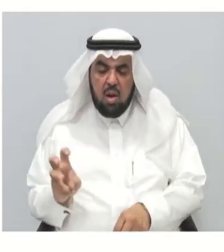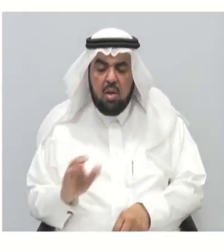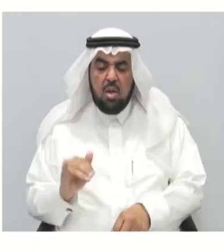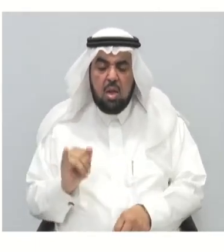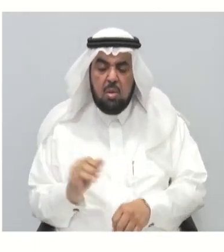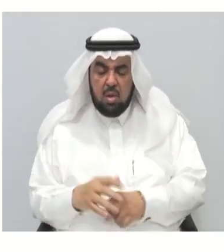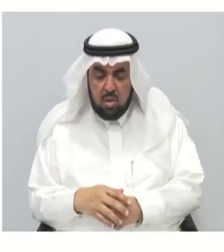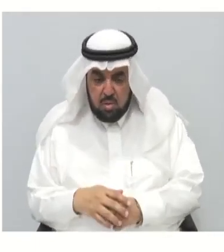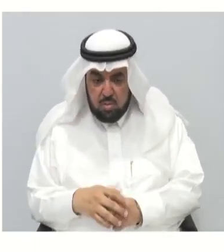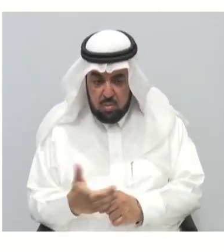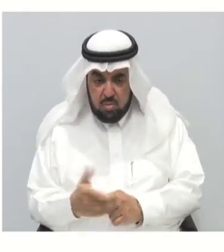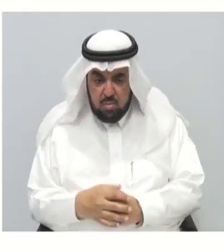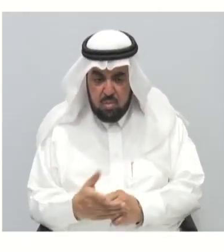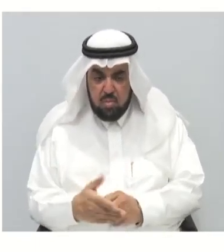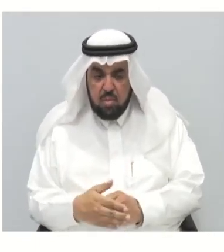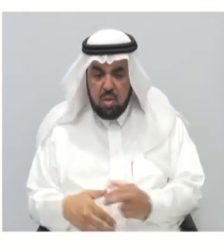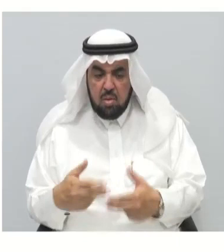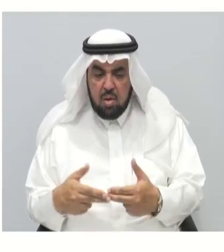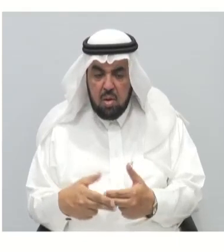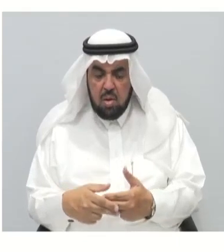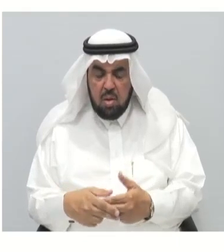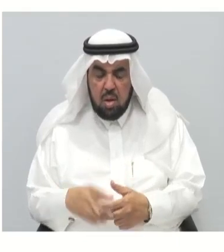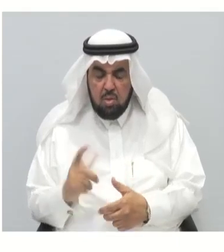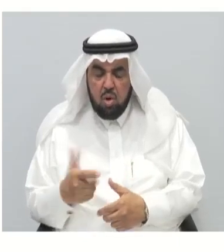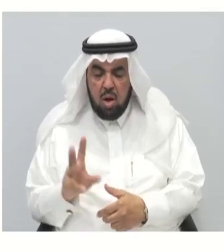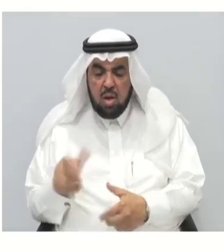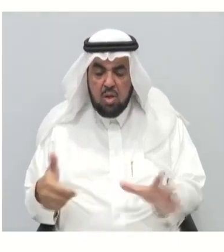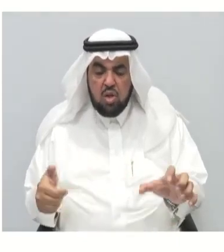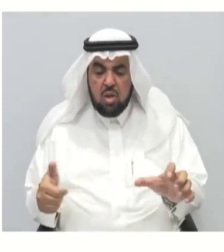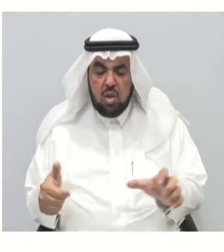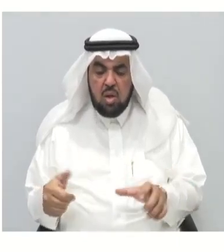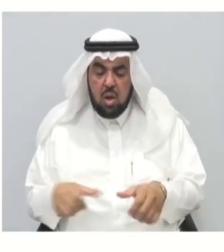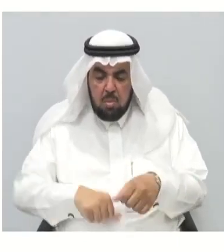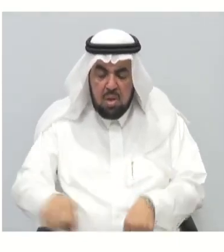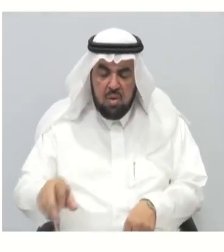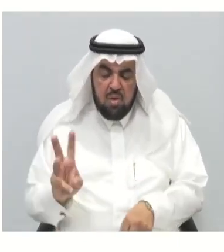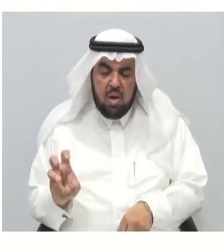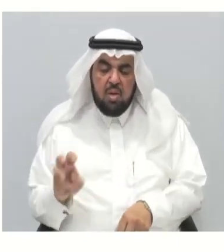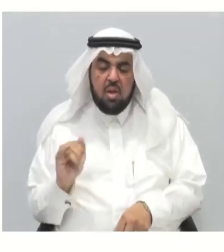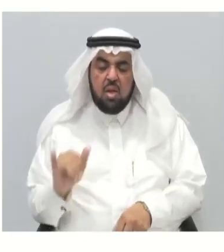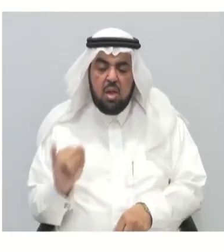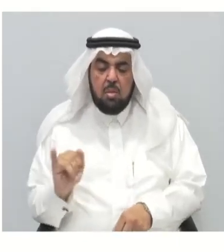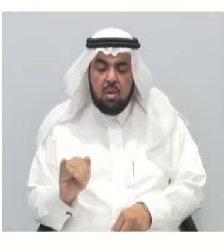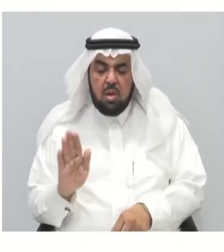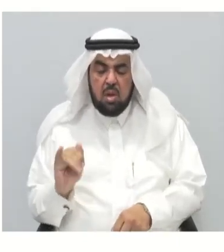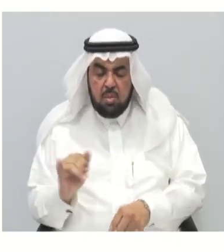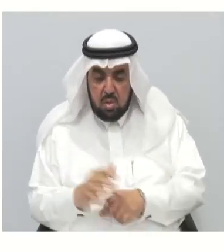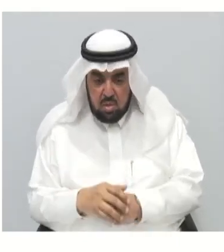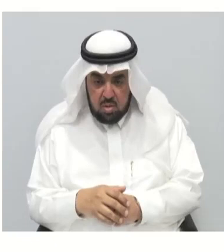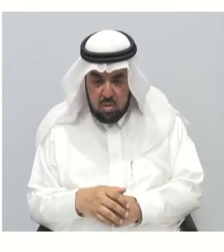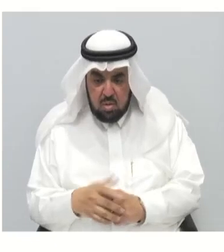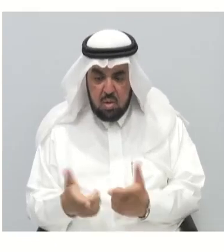30 معناته ان الروبوت يتحرك بسرعه 60 لمسافه 30 سم